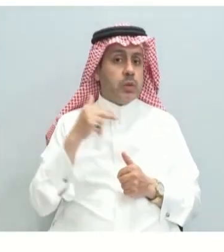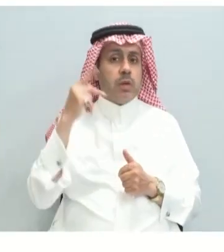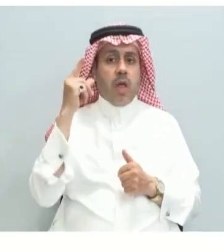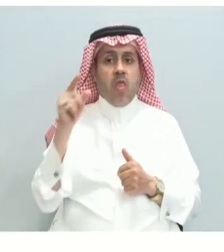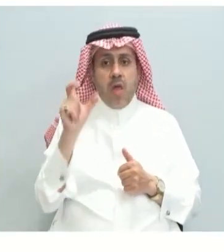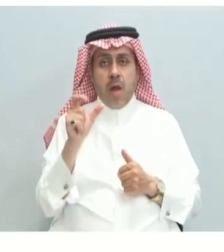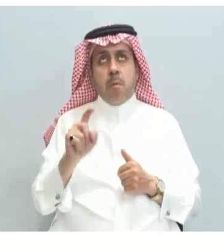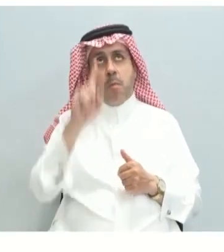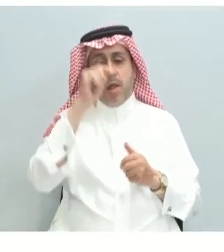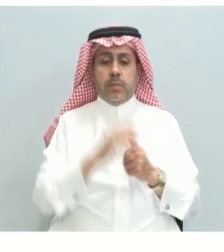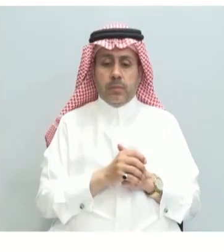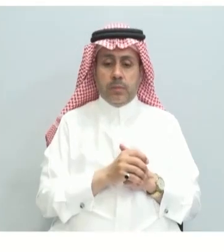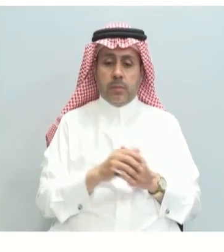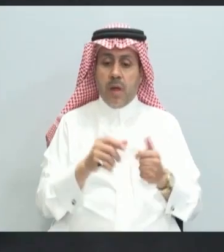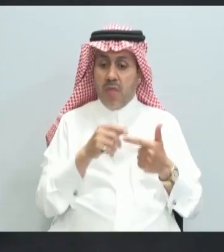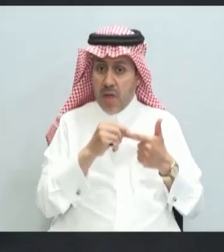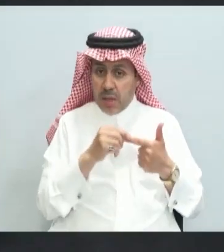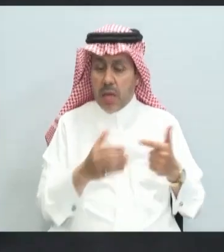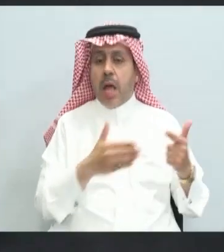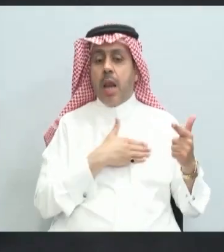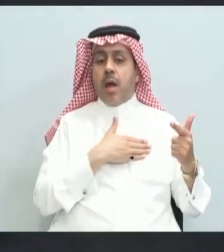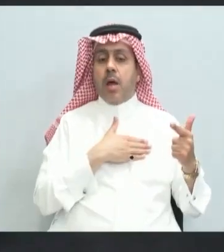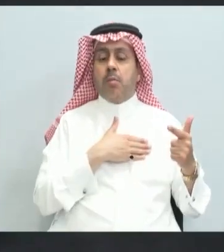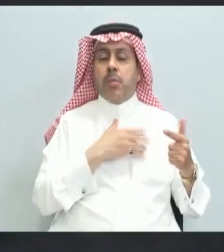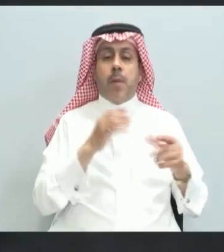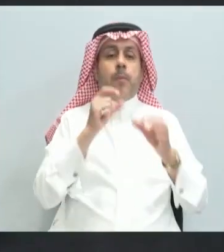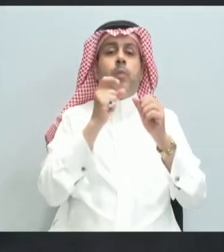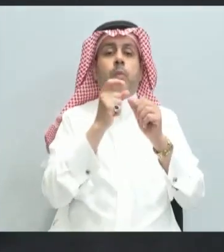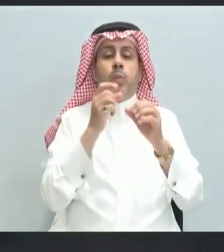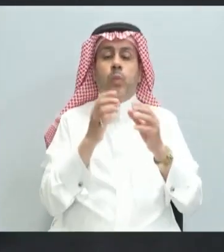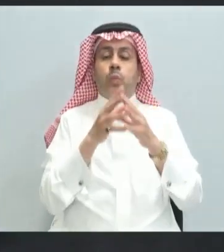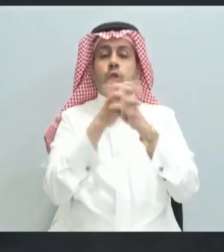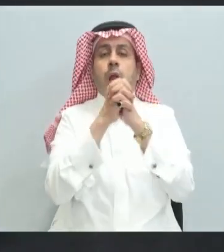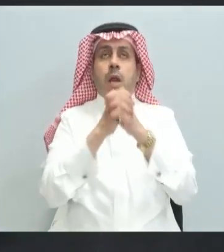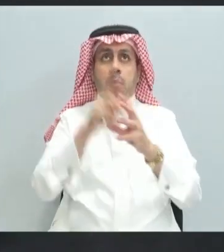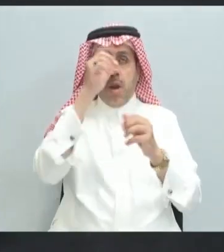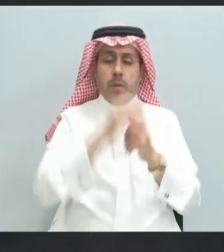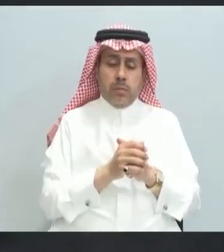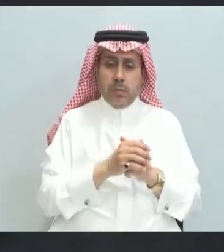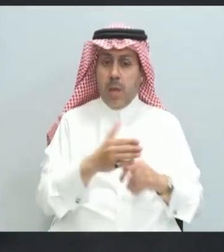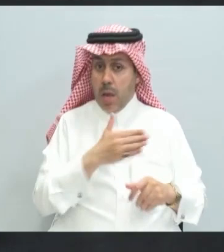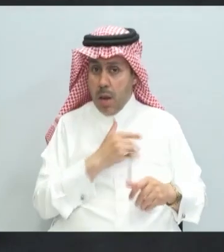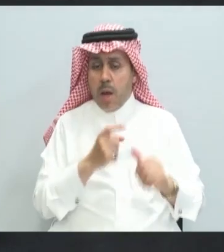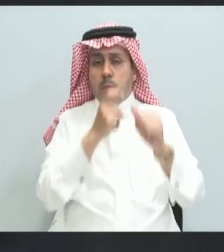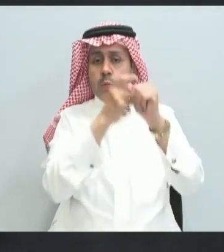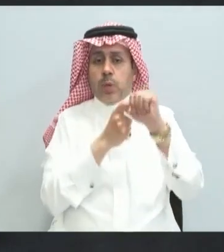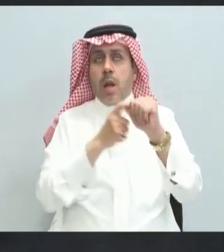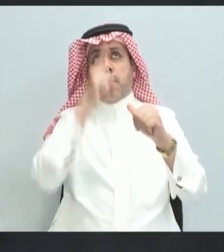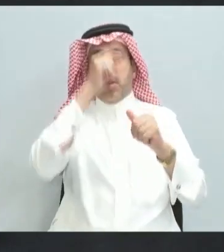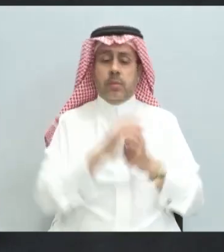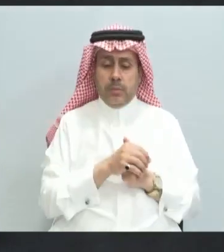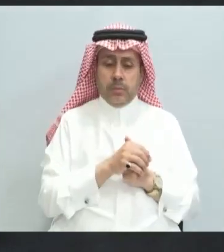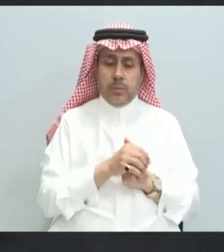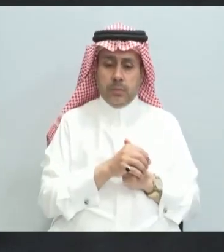بالله، فيه القلب دائما متعلق بالله ويعتمد على الله عز وجل، هو لا يترتب